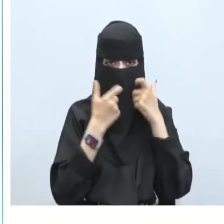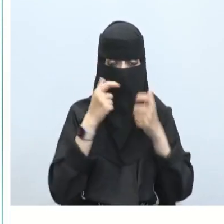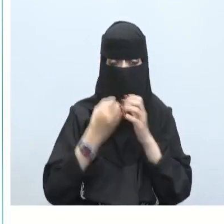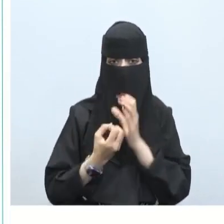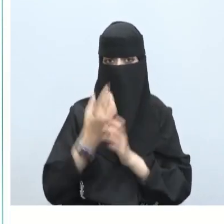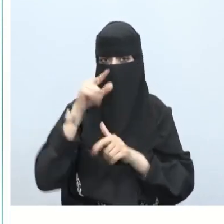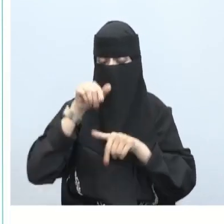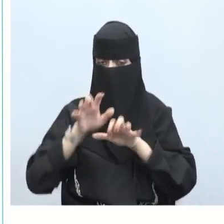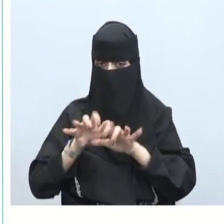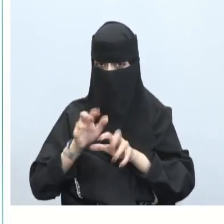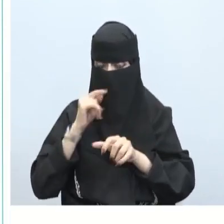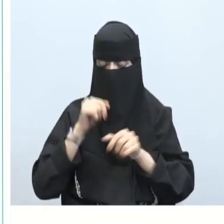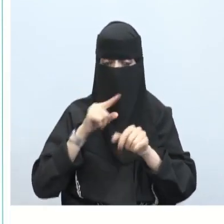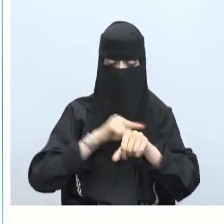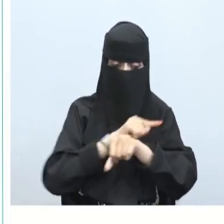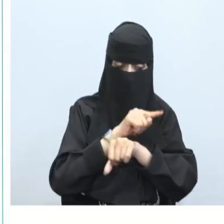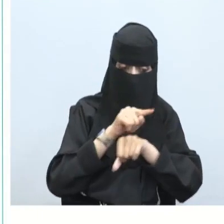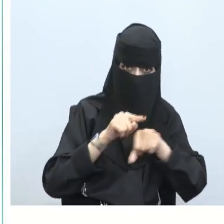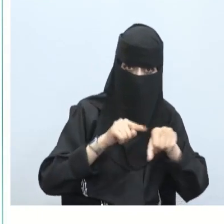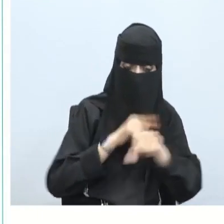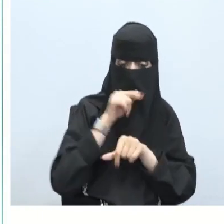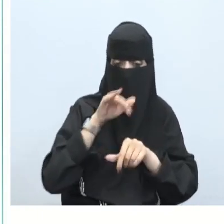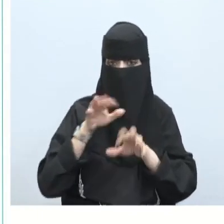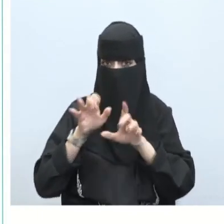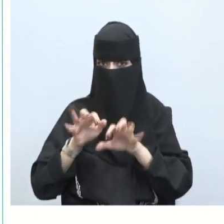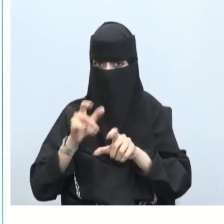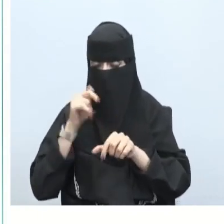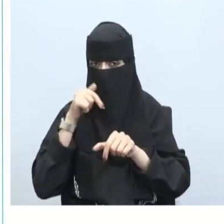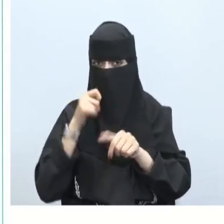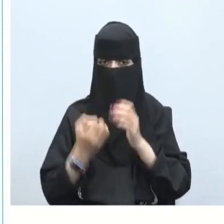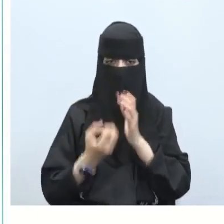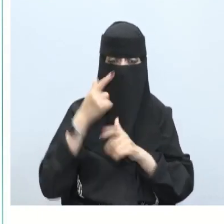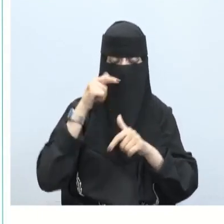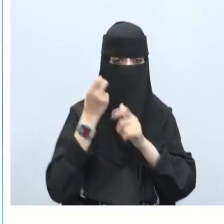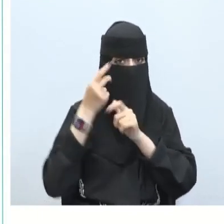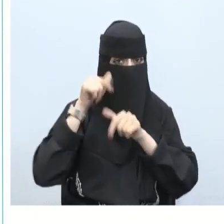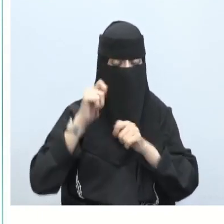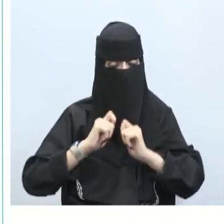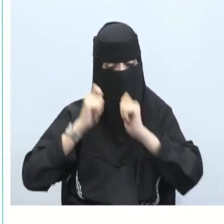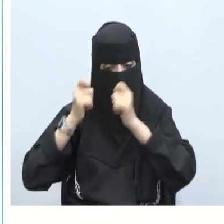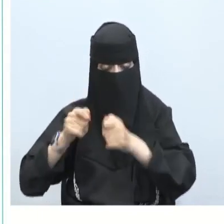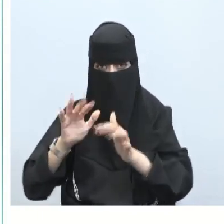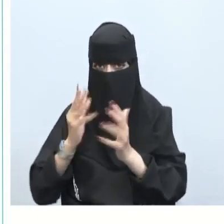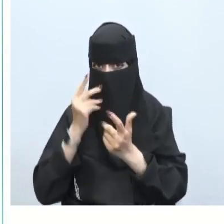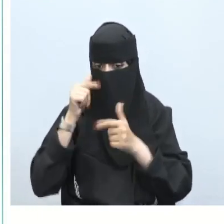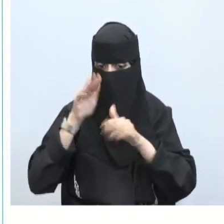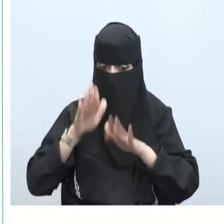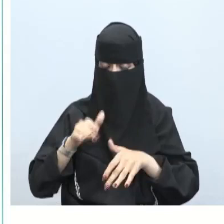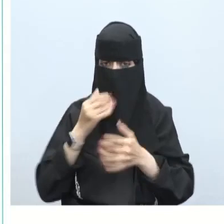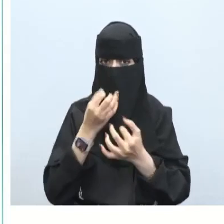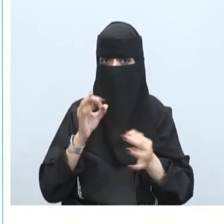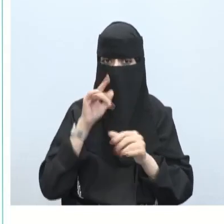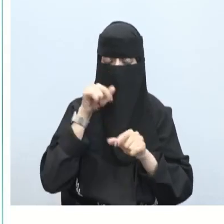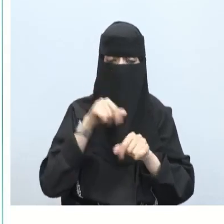ظهور تقنيات تحسب الوقت تقنيات تظهر لك توقع التسليم كيف يتم